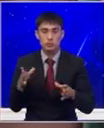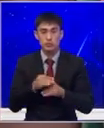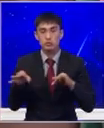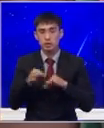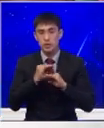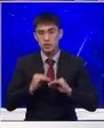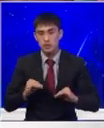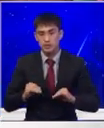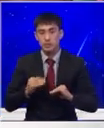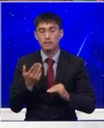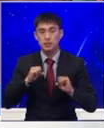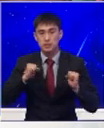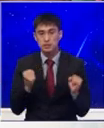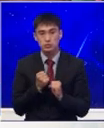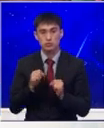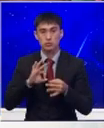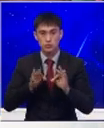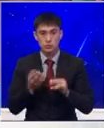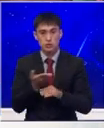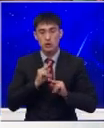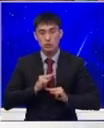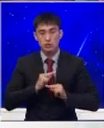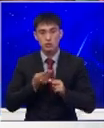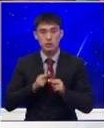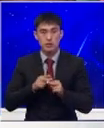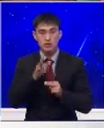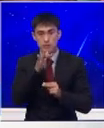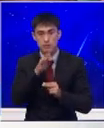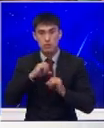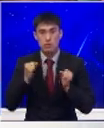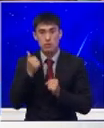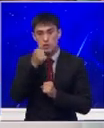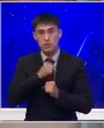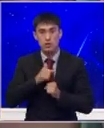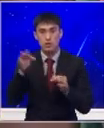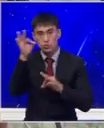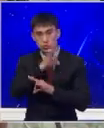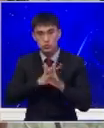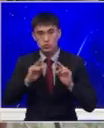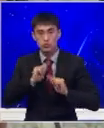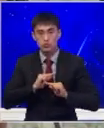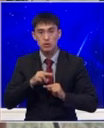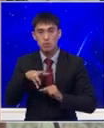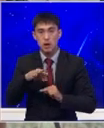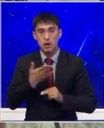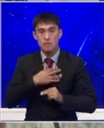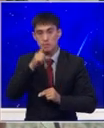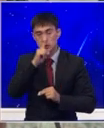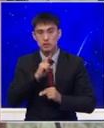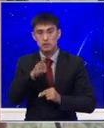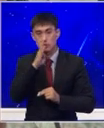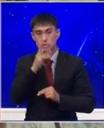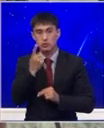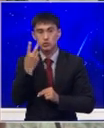моя жена и дети да зимой нелегко Но это наша работа несмотря на время года круглосуточно на работе моя месячная заработная плата